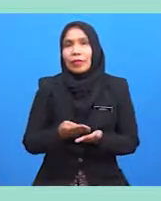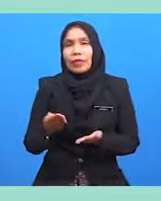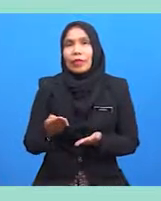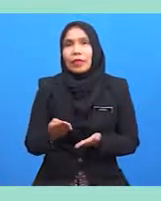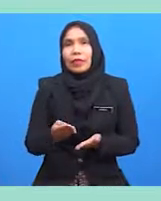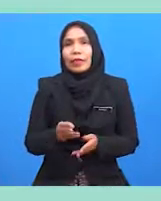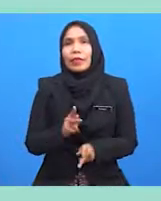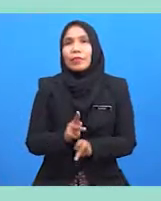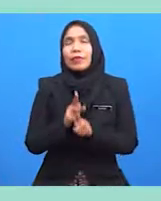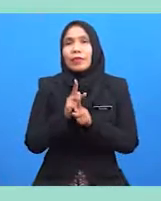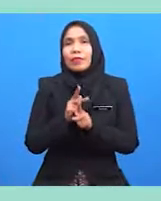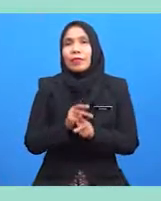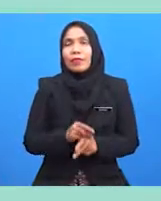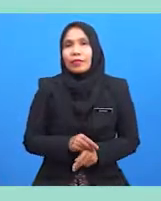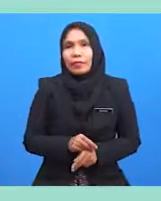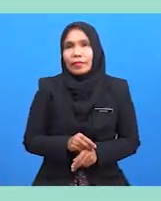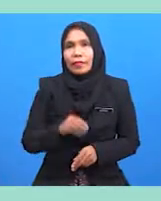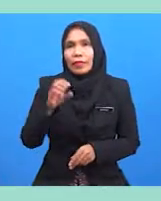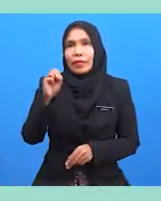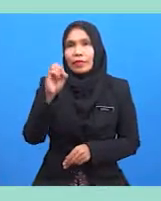pinjaman sementara.